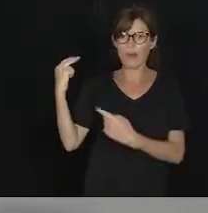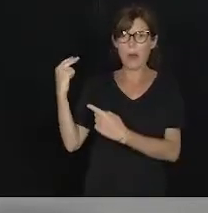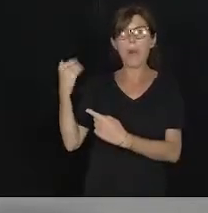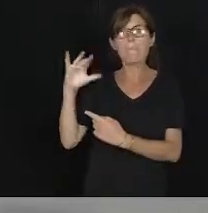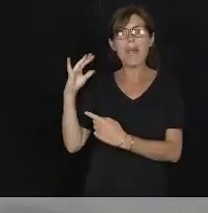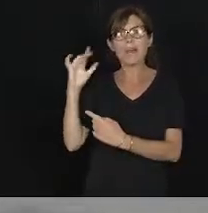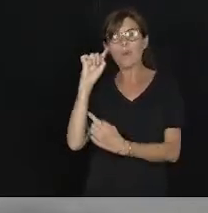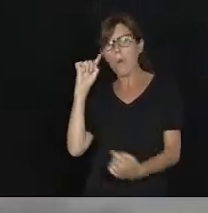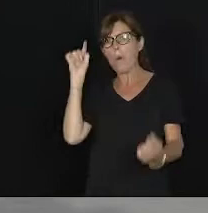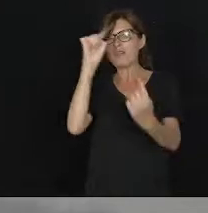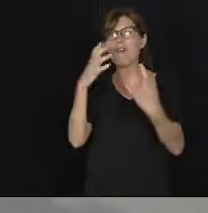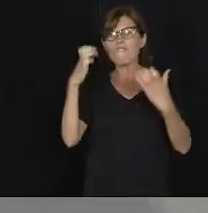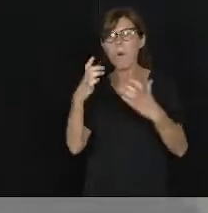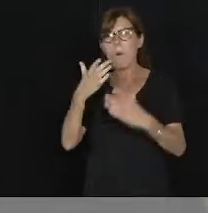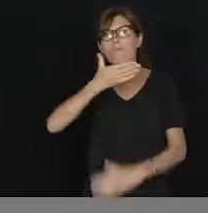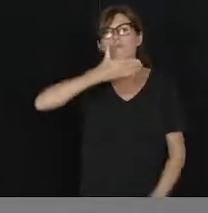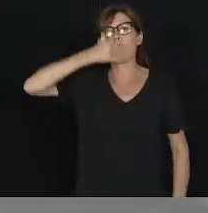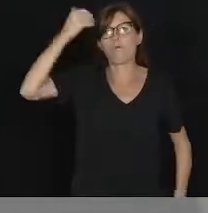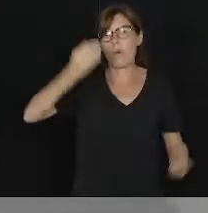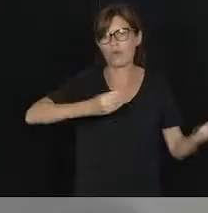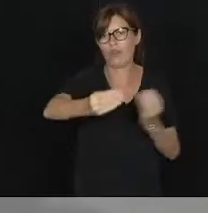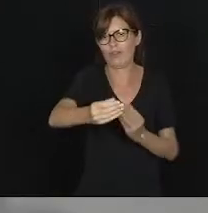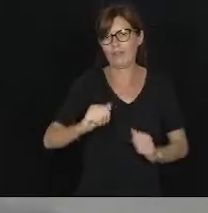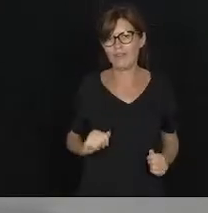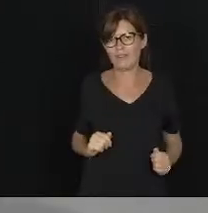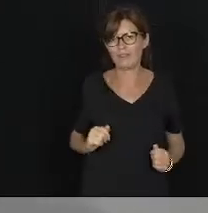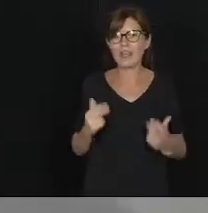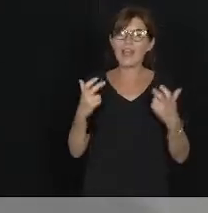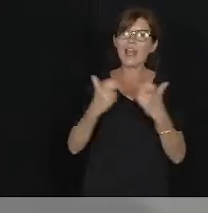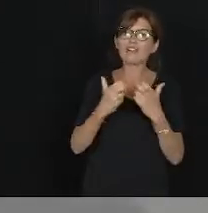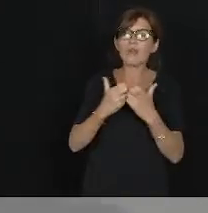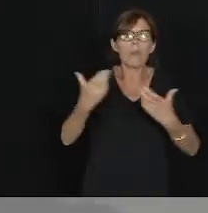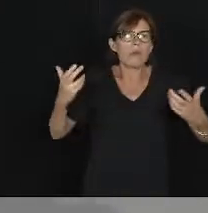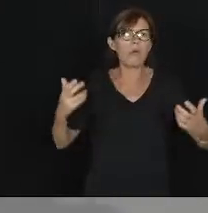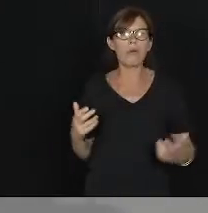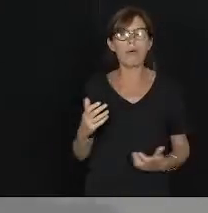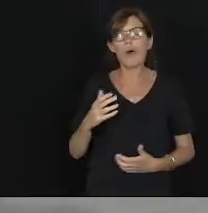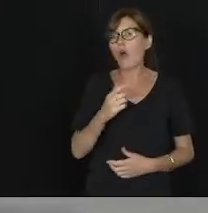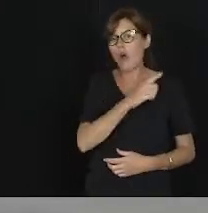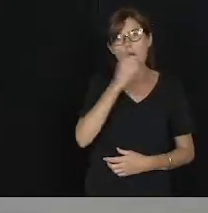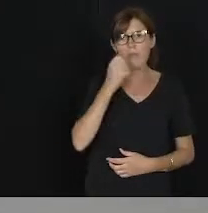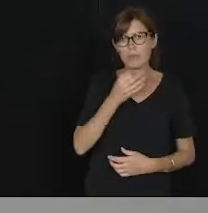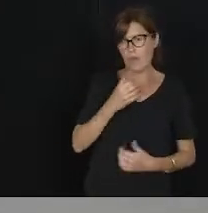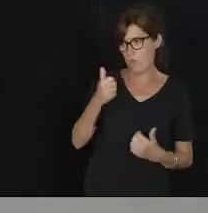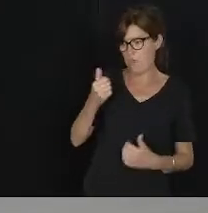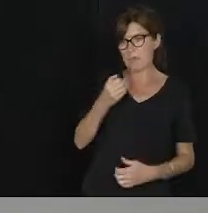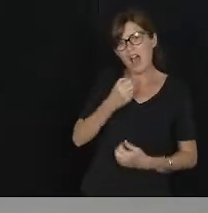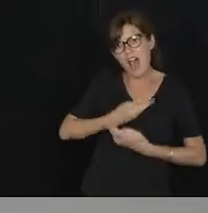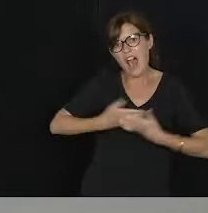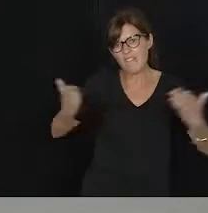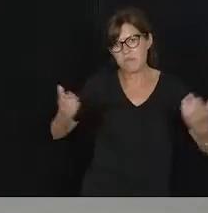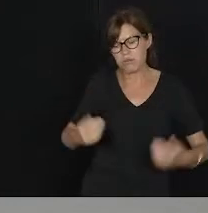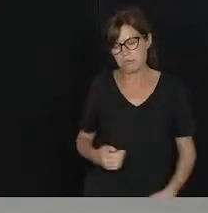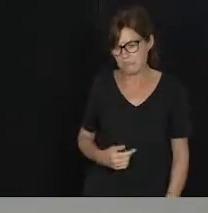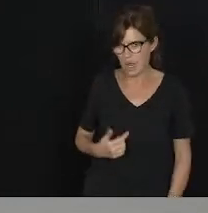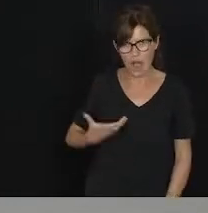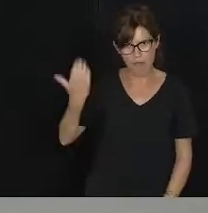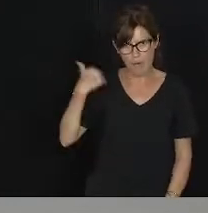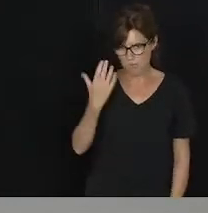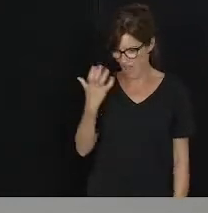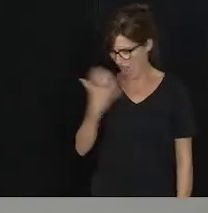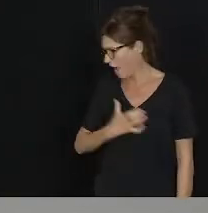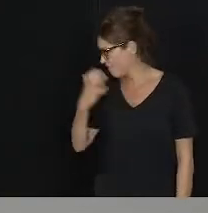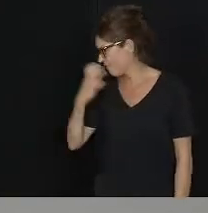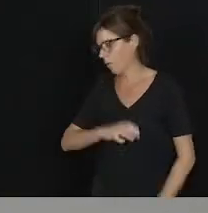la corriger dans le futur. Ainsi, par exemple, le débitant de vin Constant M avoue avoir été injuste, ignoble.